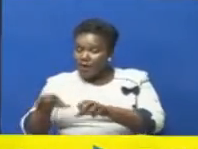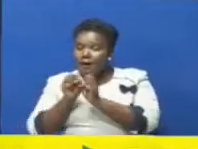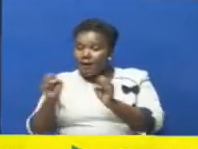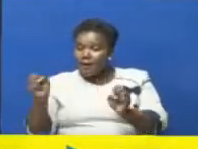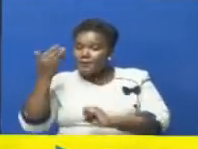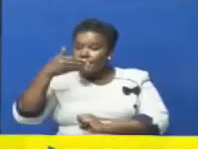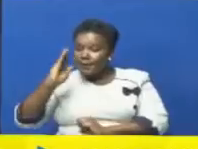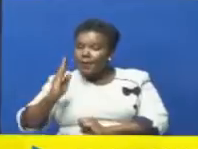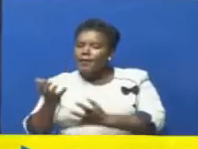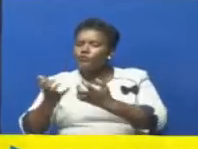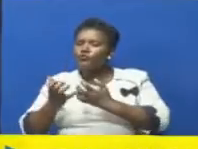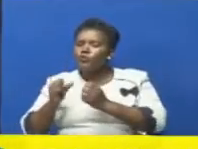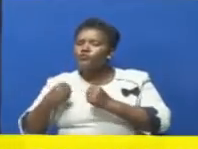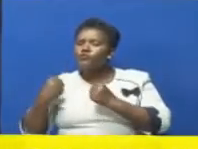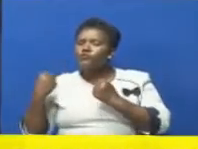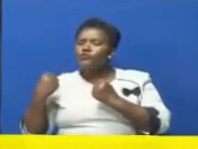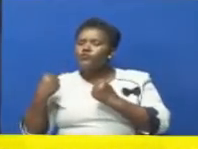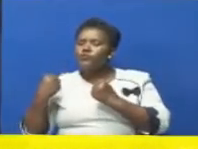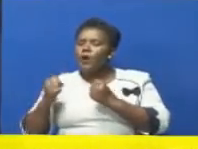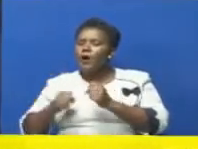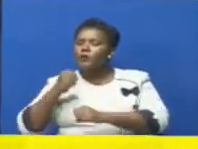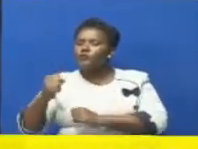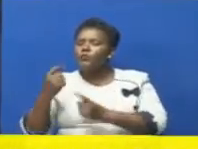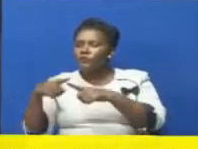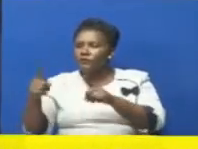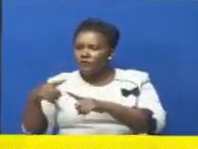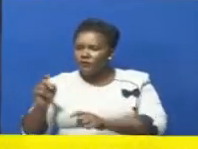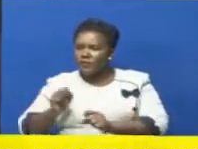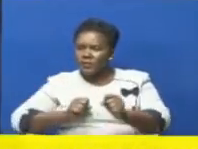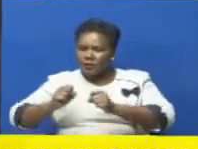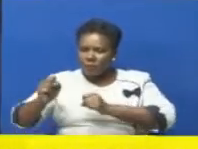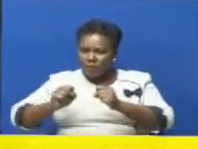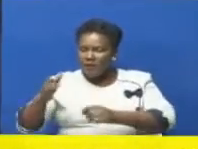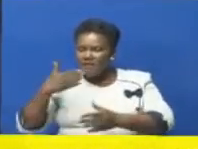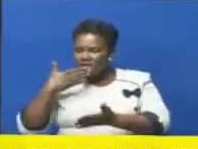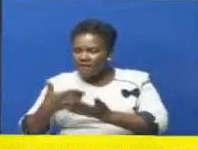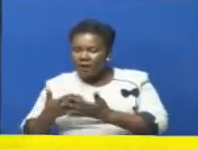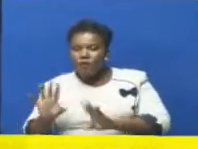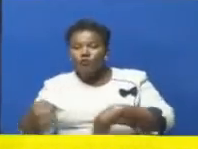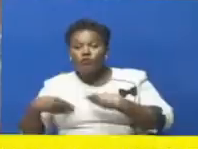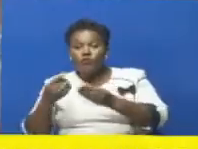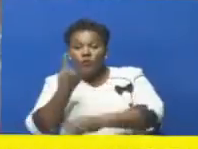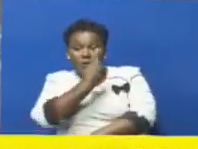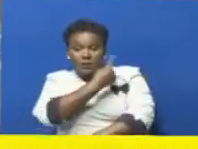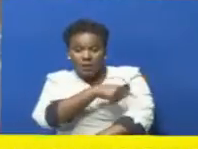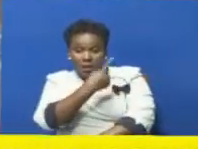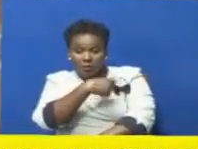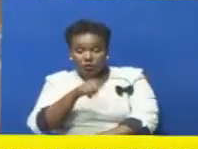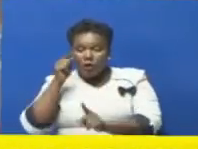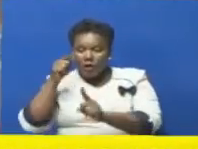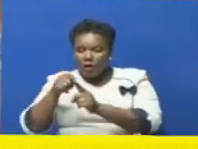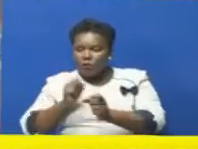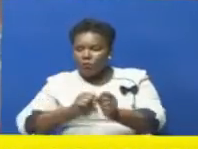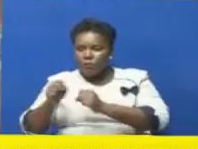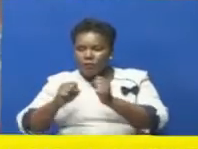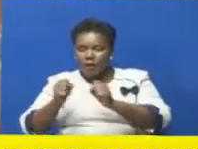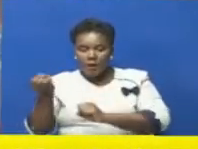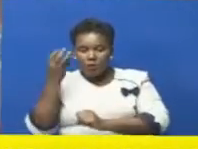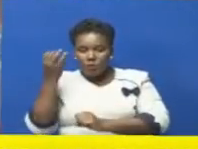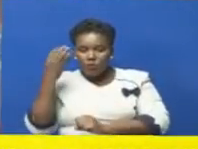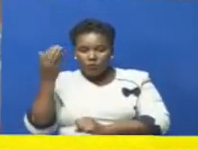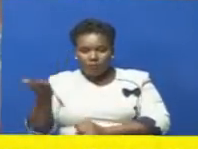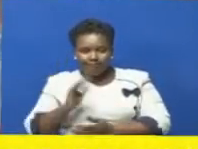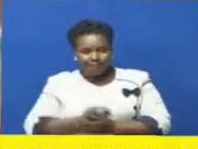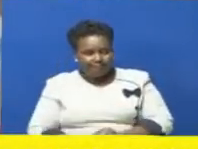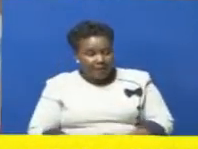jitihada mbalimbali kupambana na hali hiyo, ikiwemo kutoa chanjo ili kukabiliana na ugonjwa huo. Aidha, makamu wa